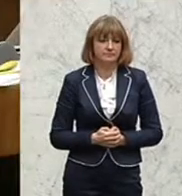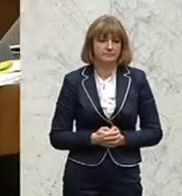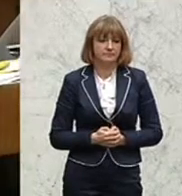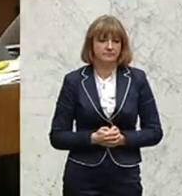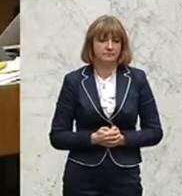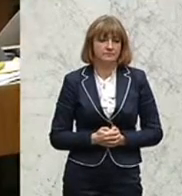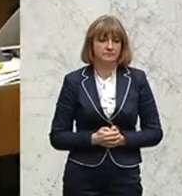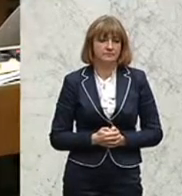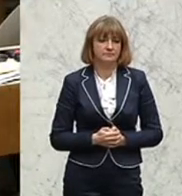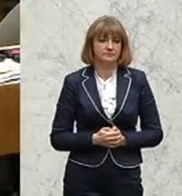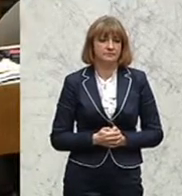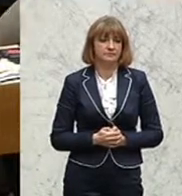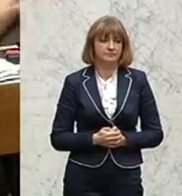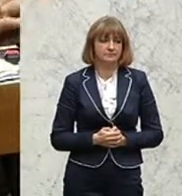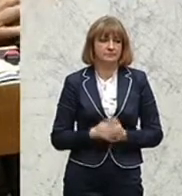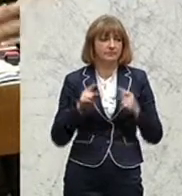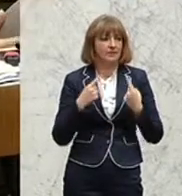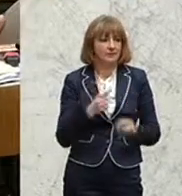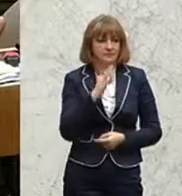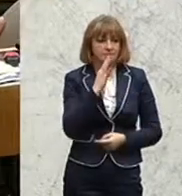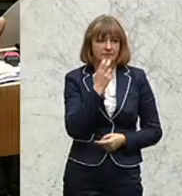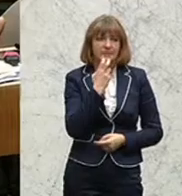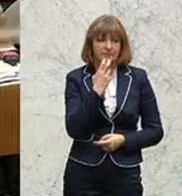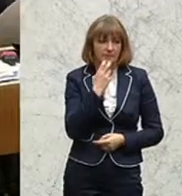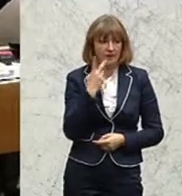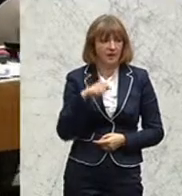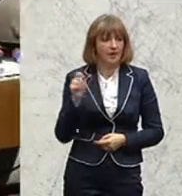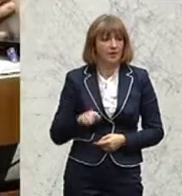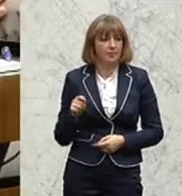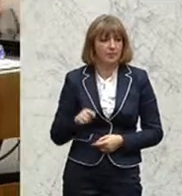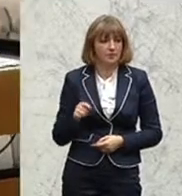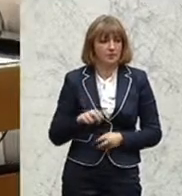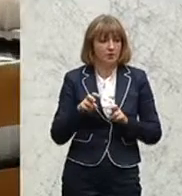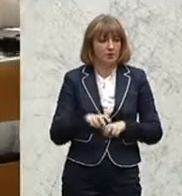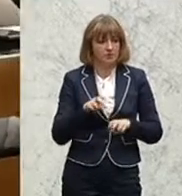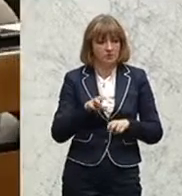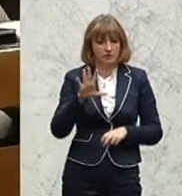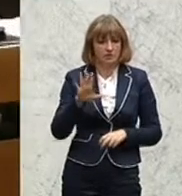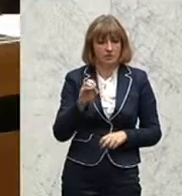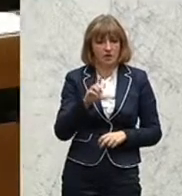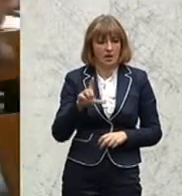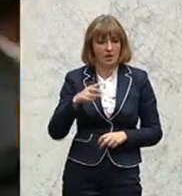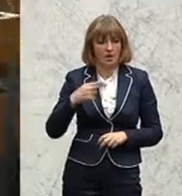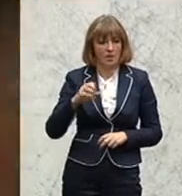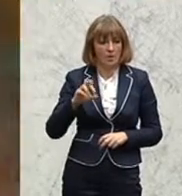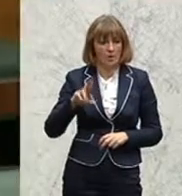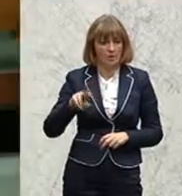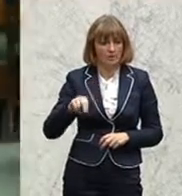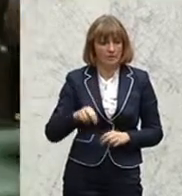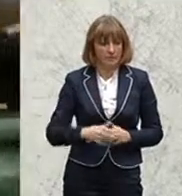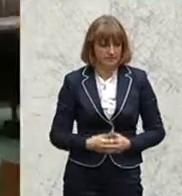Mit Ihnen. Die erste Rede von Jürgen Scharpüttel von der SPÖ, im Zivilberuf